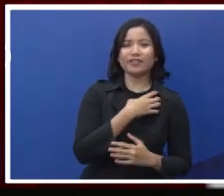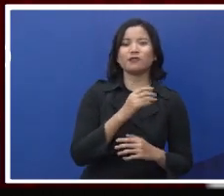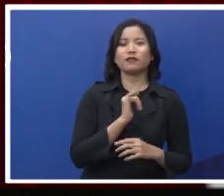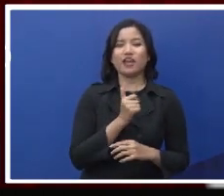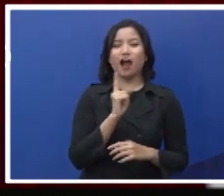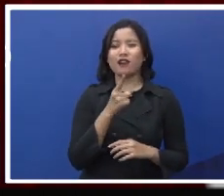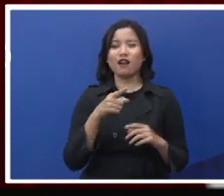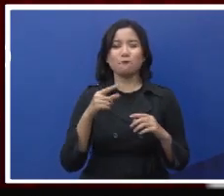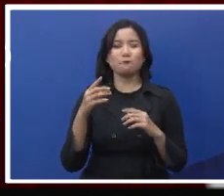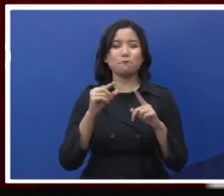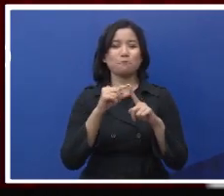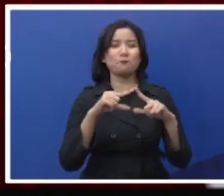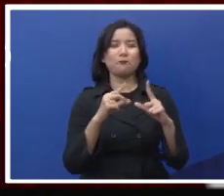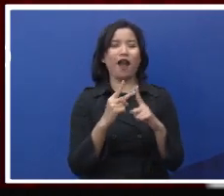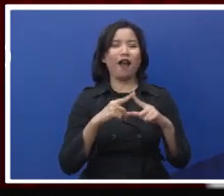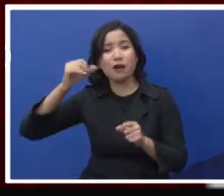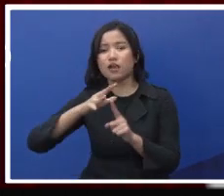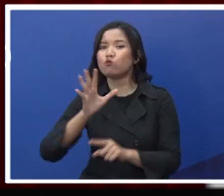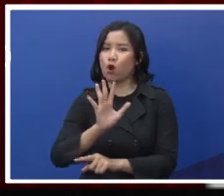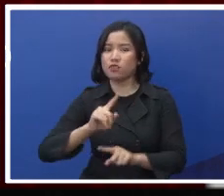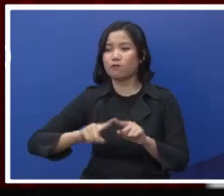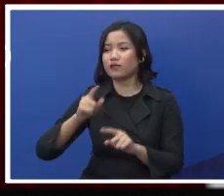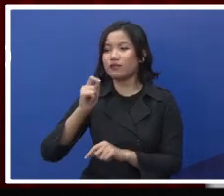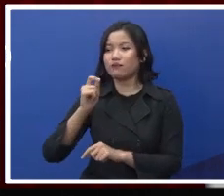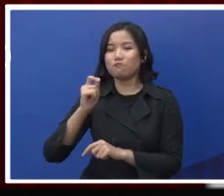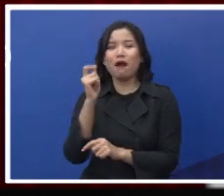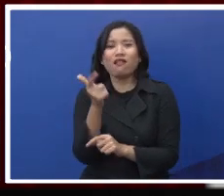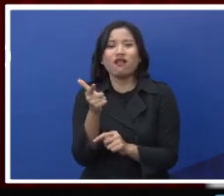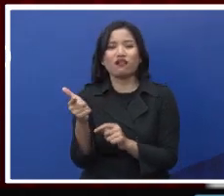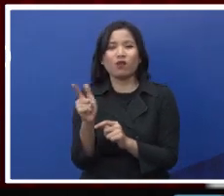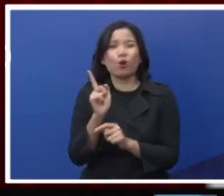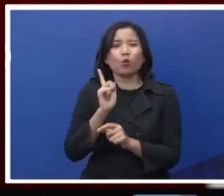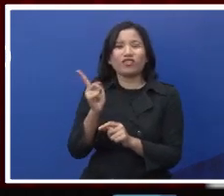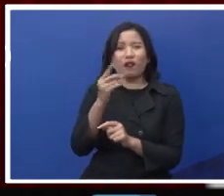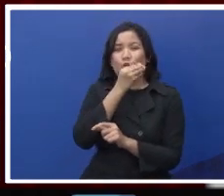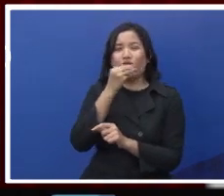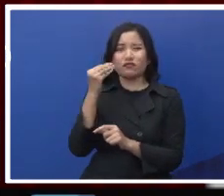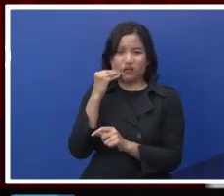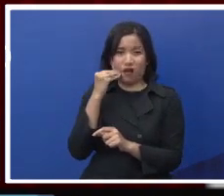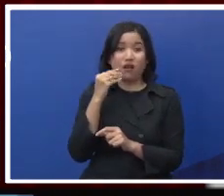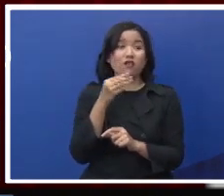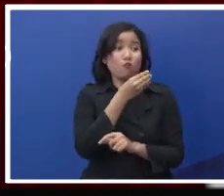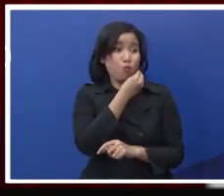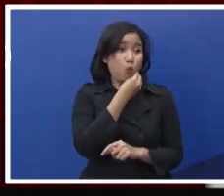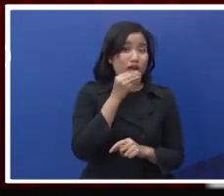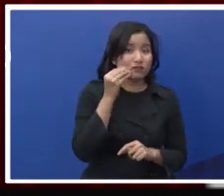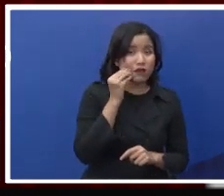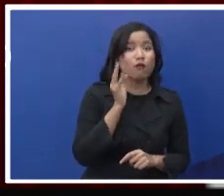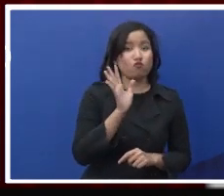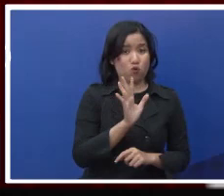biasa, sudah sering kita lakukan sebelum ini juga. Kita antara puasa tidak puasa sebetulnya persiapannya sama, yaitu